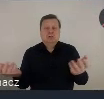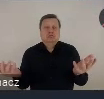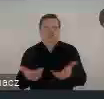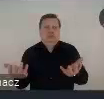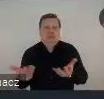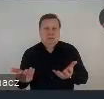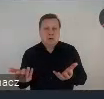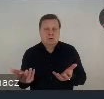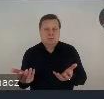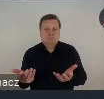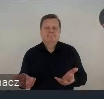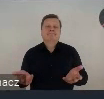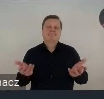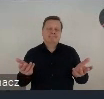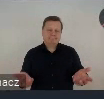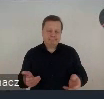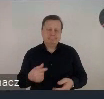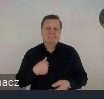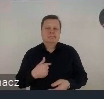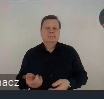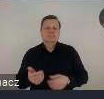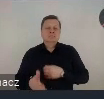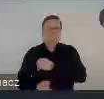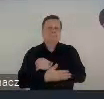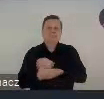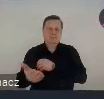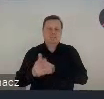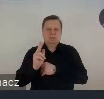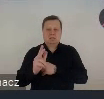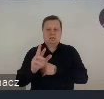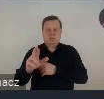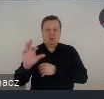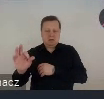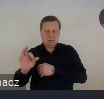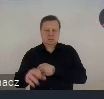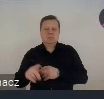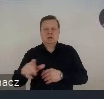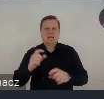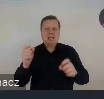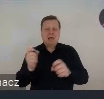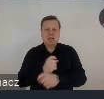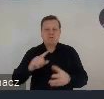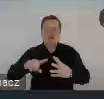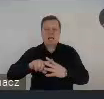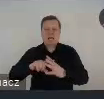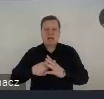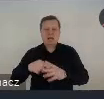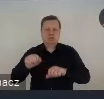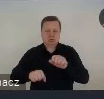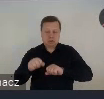Otóż wtedy pomocny jest Krajowy Rejestr Sądowy.